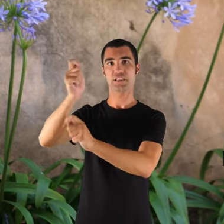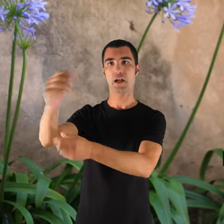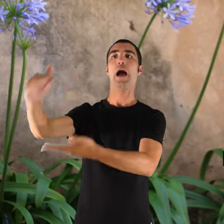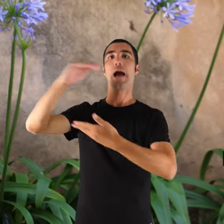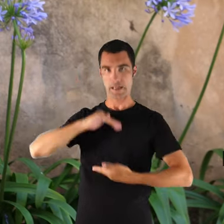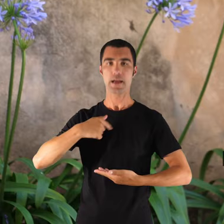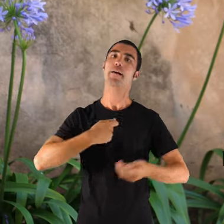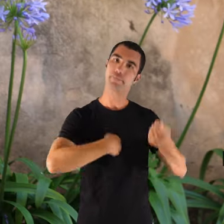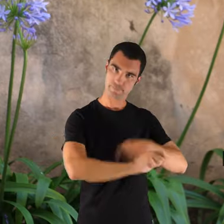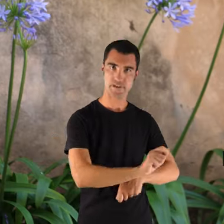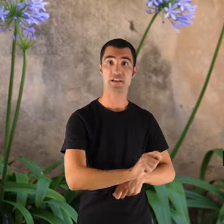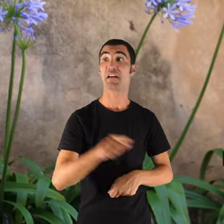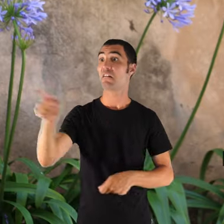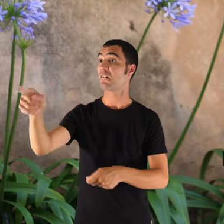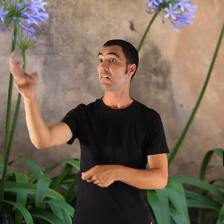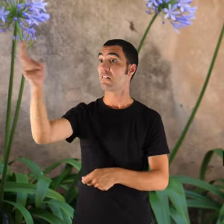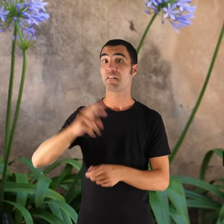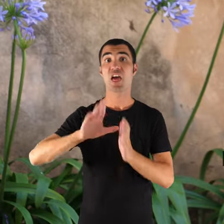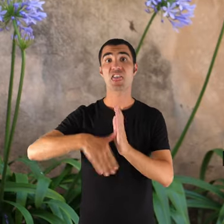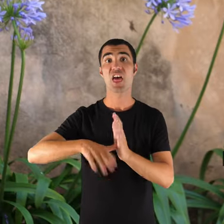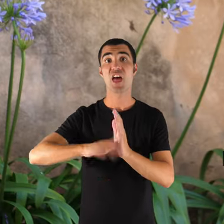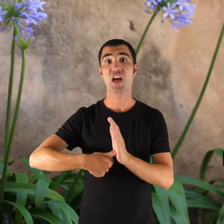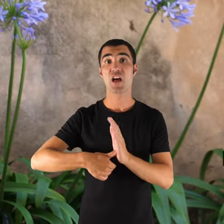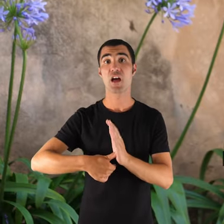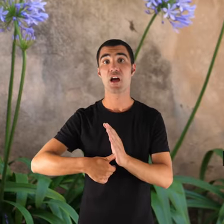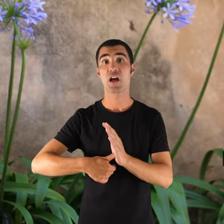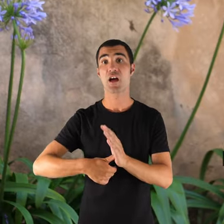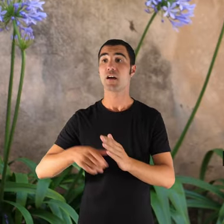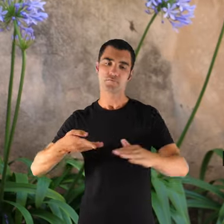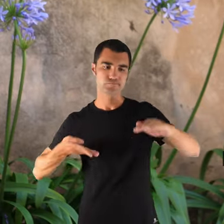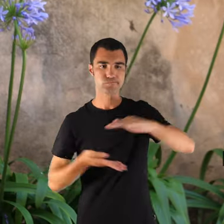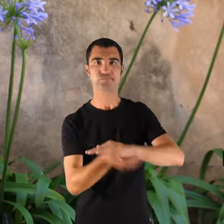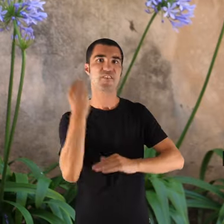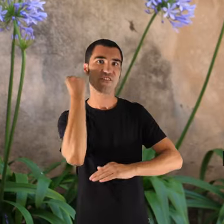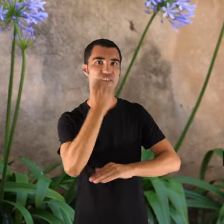també, si arribava tard, el posaven dins el frigo.